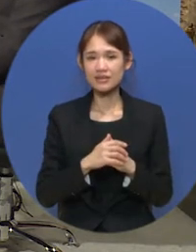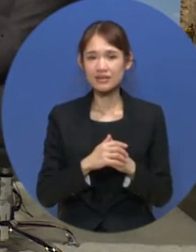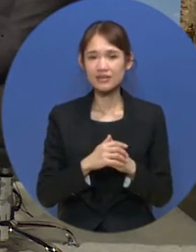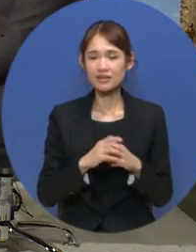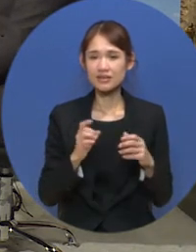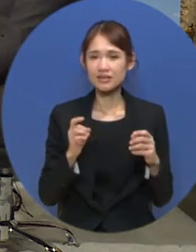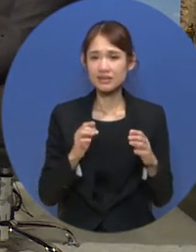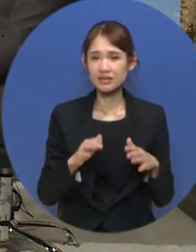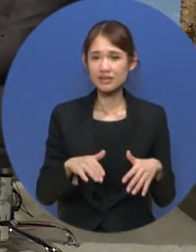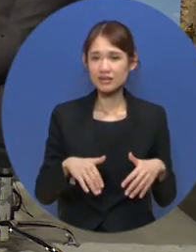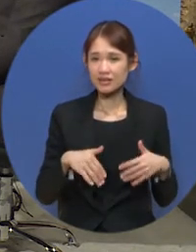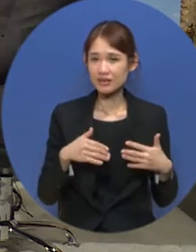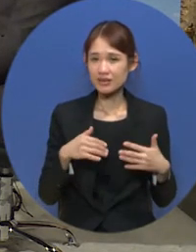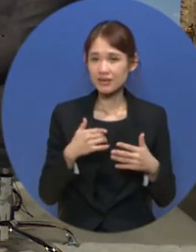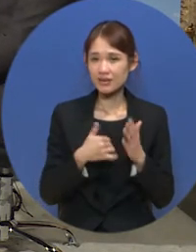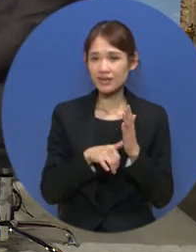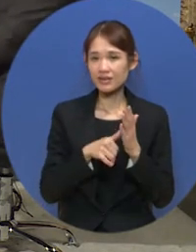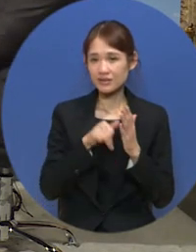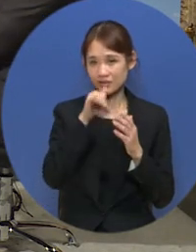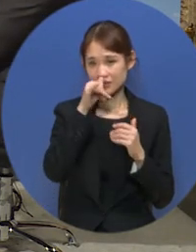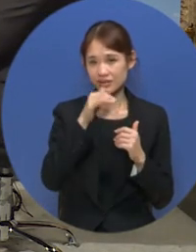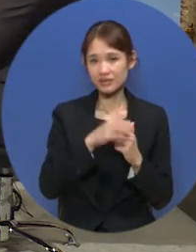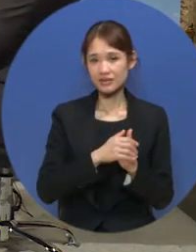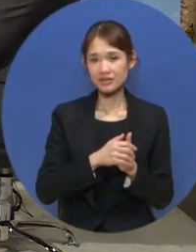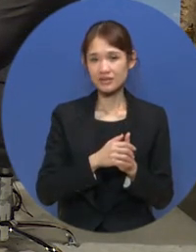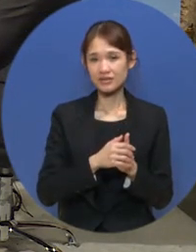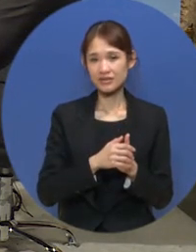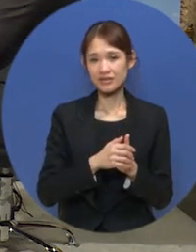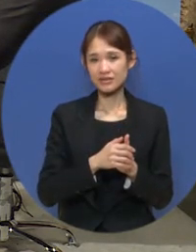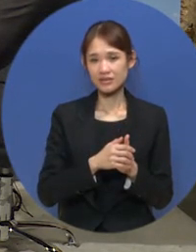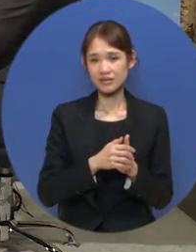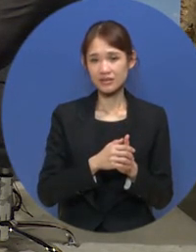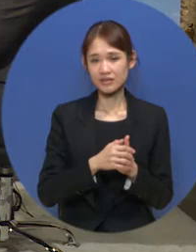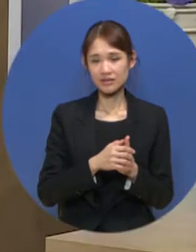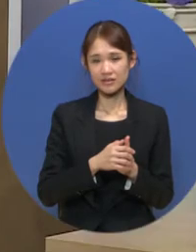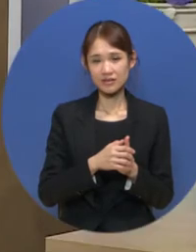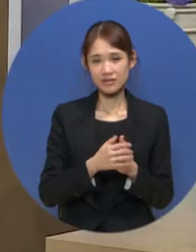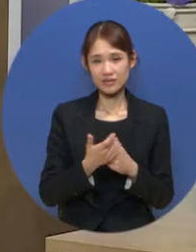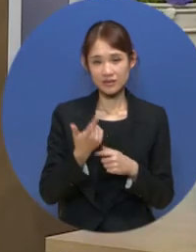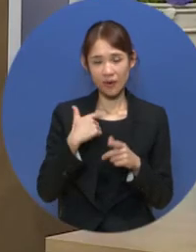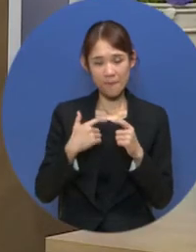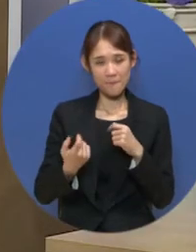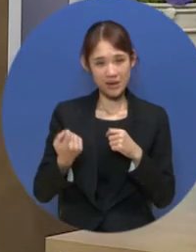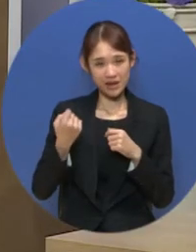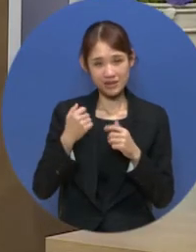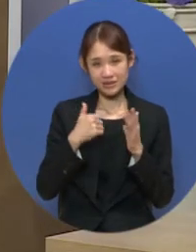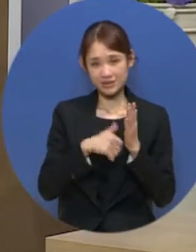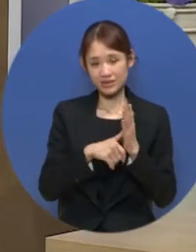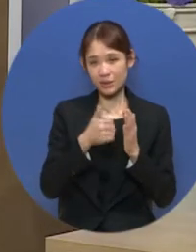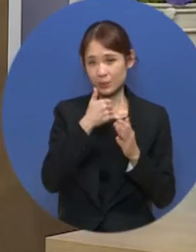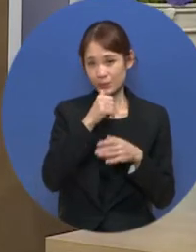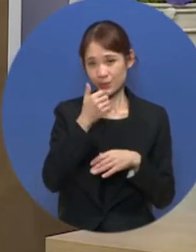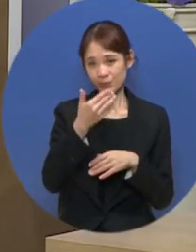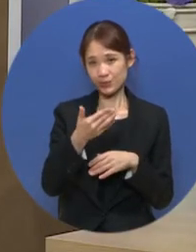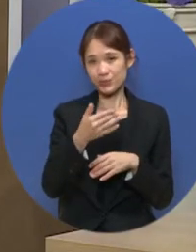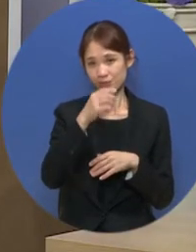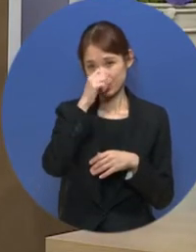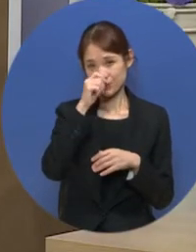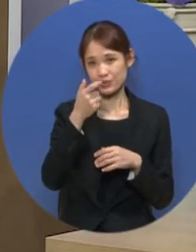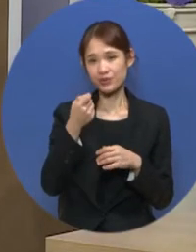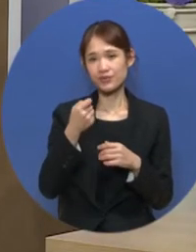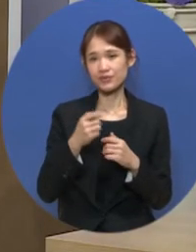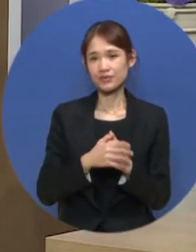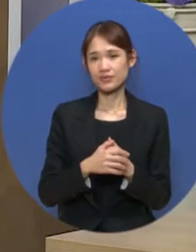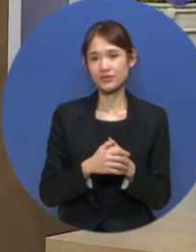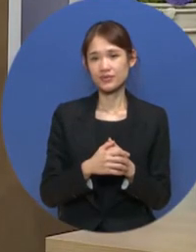좀... 봄 상품이긴 한데요. 그럼요. 그럼 또 이제 저희가 이렇게 또 발빠르게 네. 네,